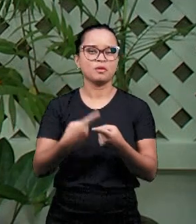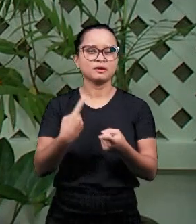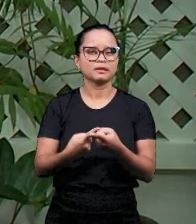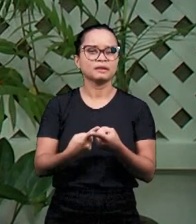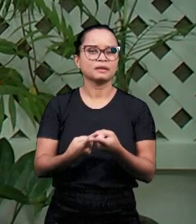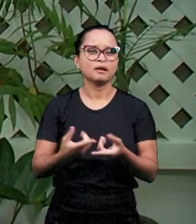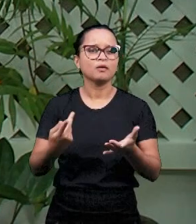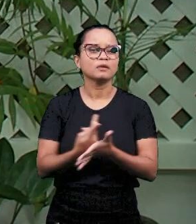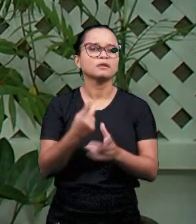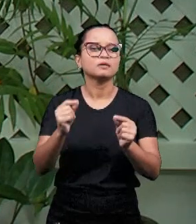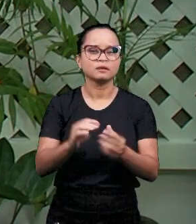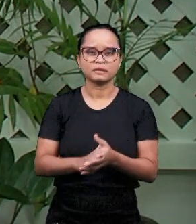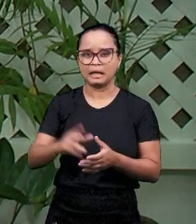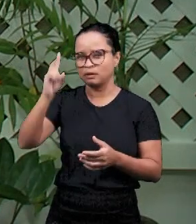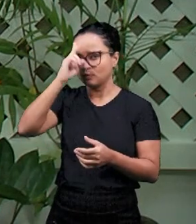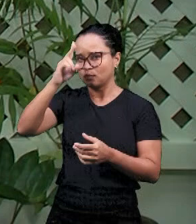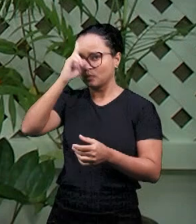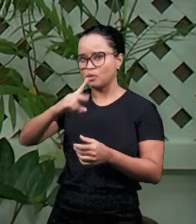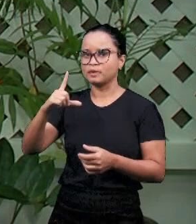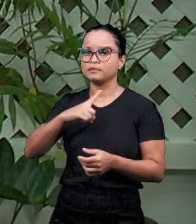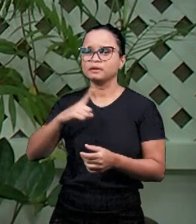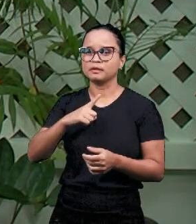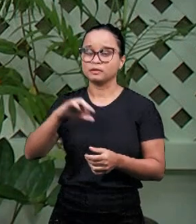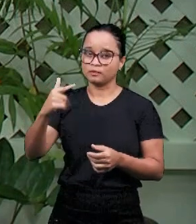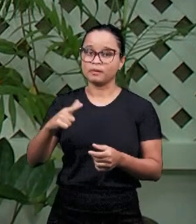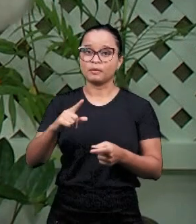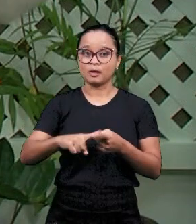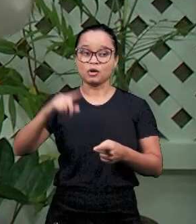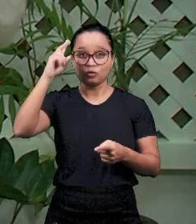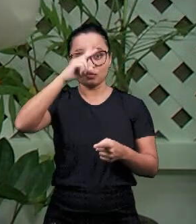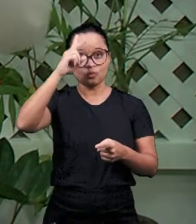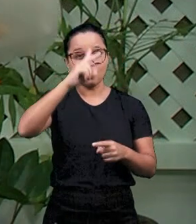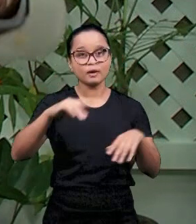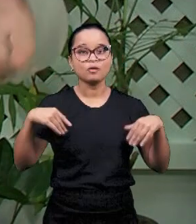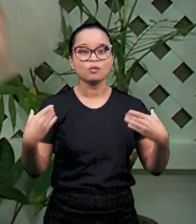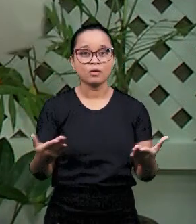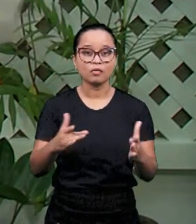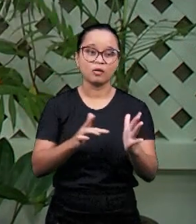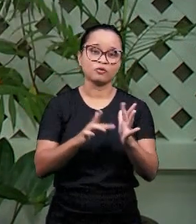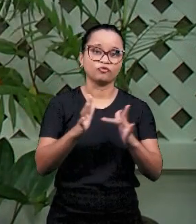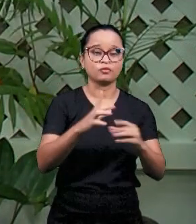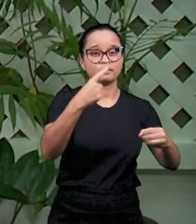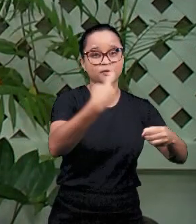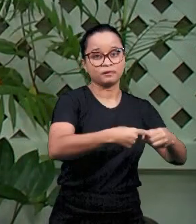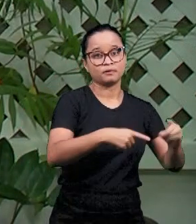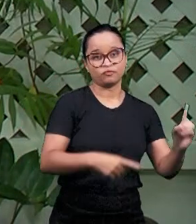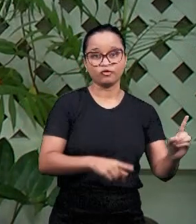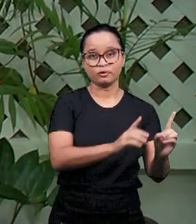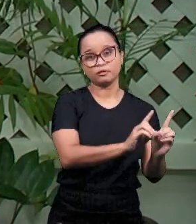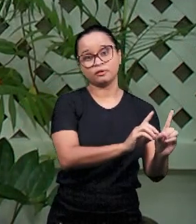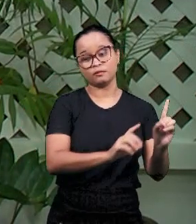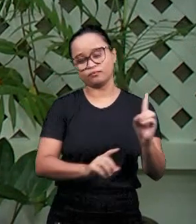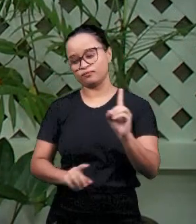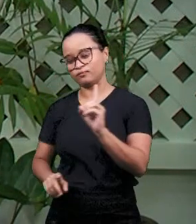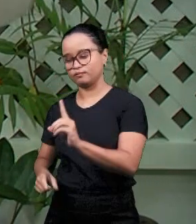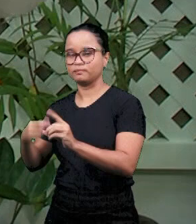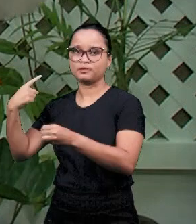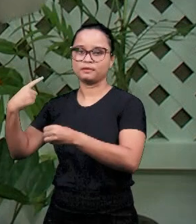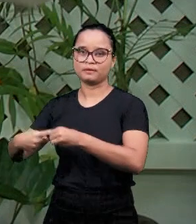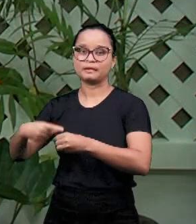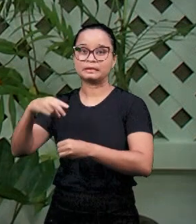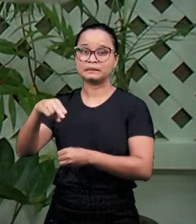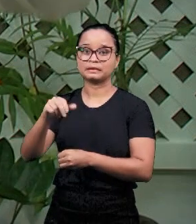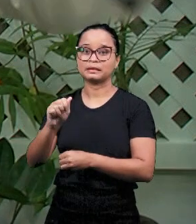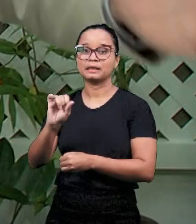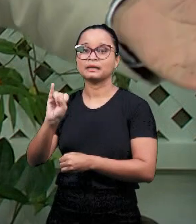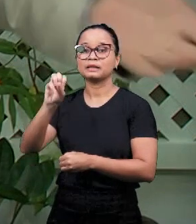Parce que simplement, on voit une histoire. Quelle était l'histoire? L'histoire, Jésus a quitté Capharnaüm et est allé à Naïm. Comment